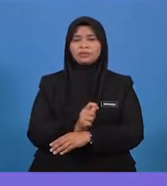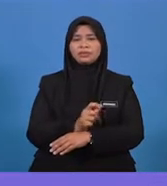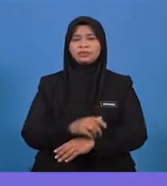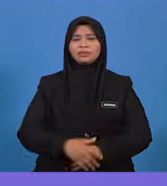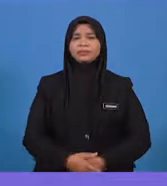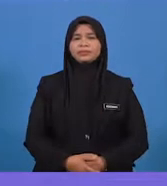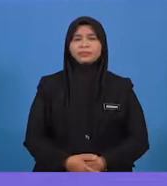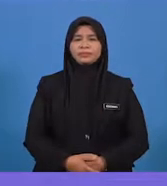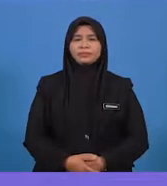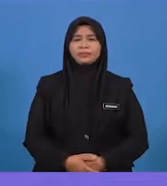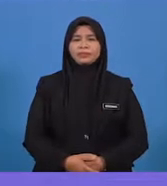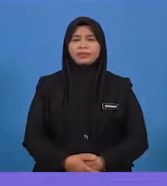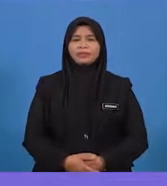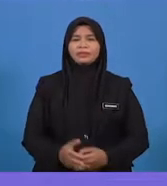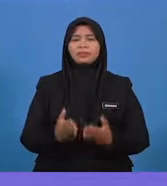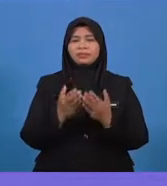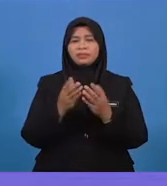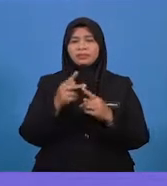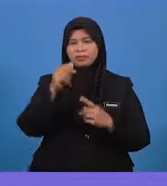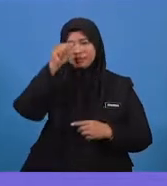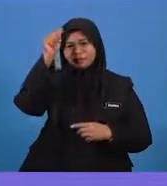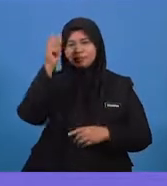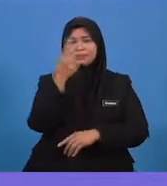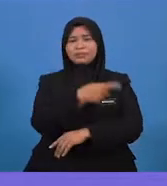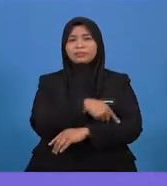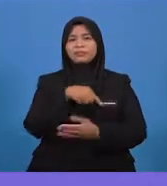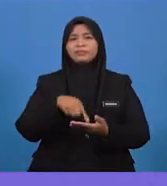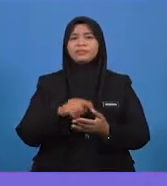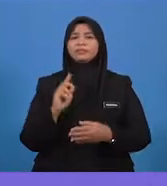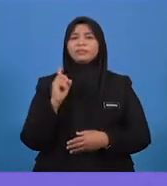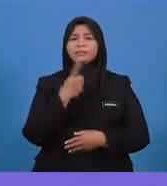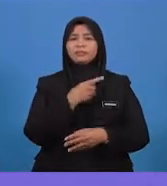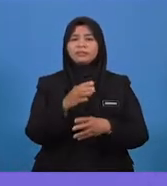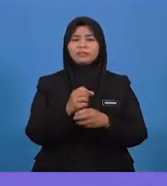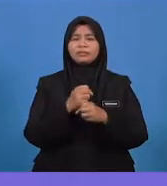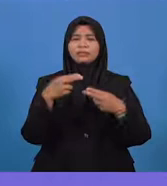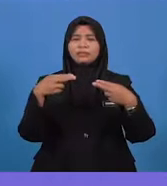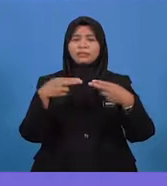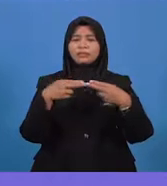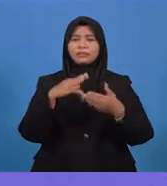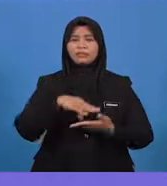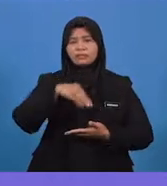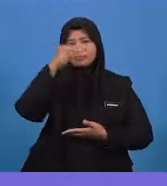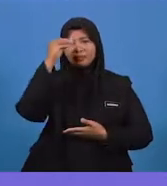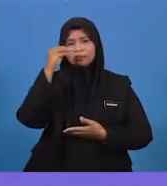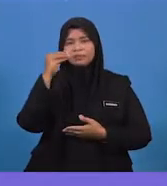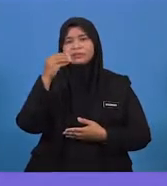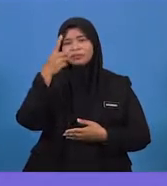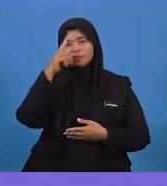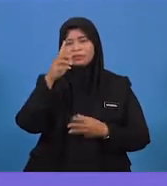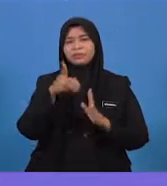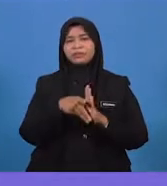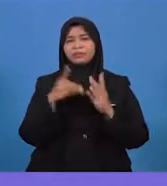taala wabarakatuh. Alhamdulillah, hari ini kita dapat menyambung lagi pembelajaran kita dalam